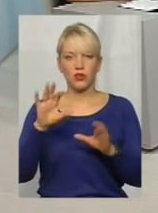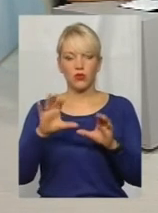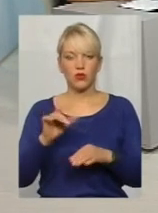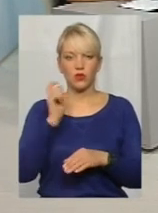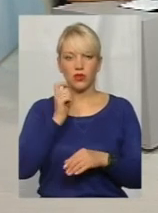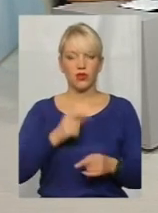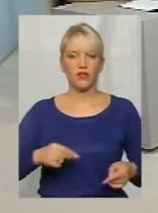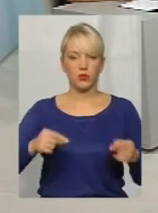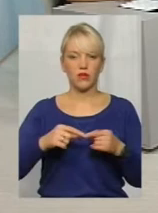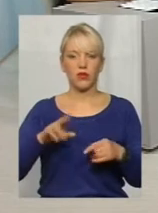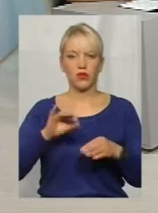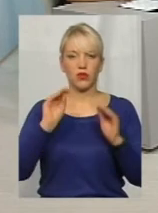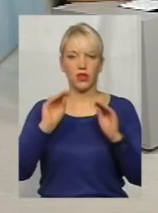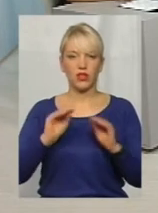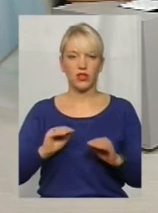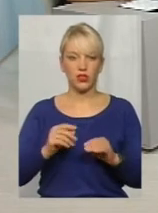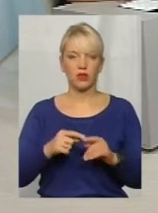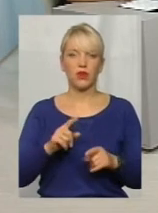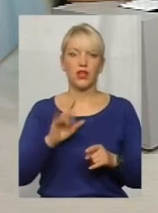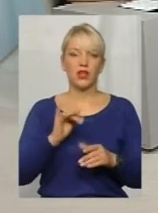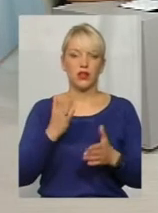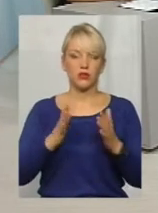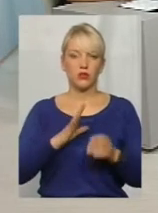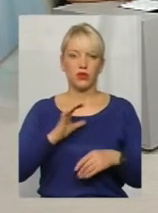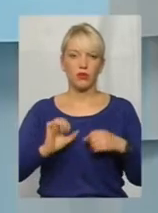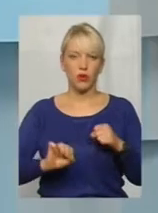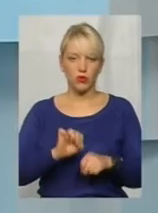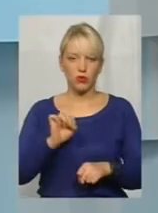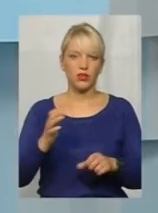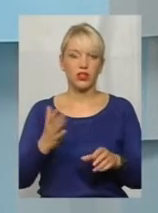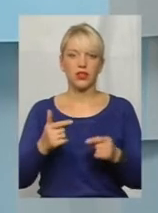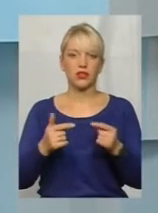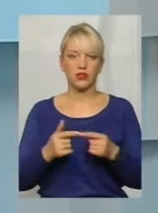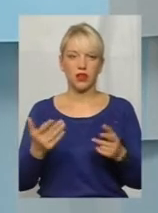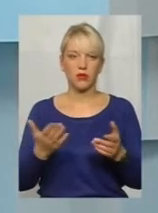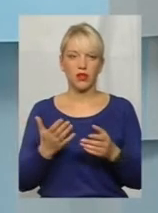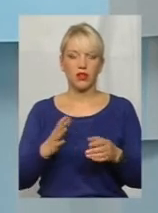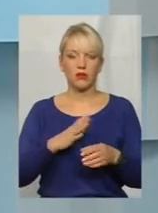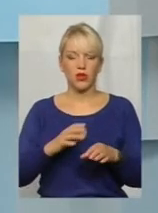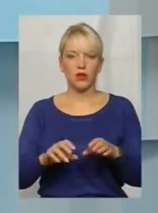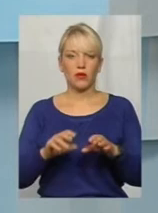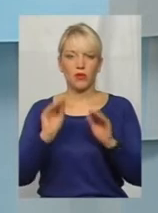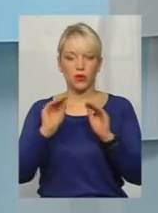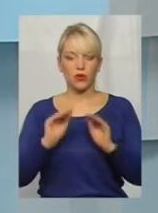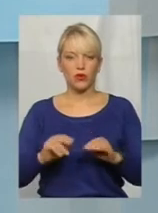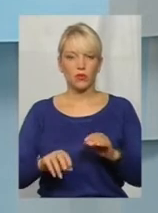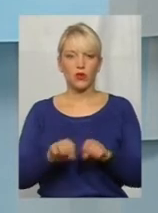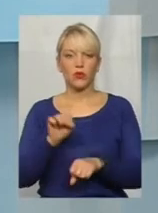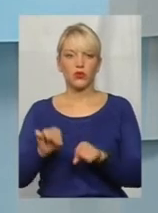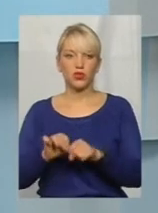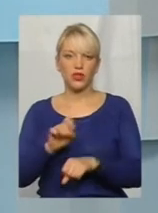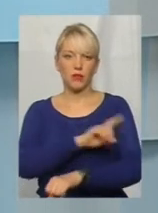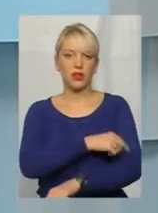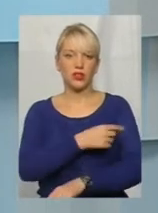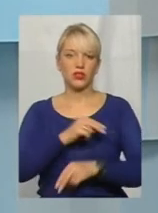до клінічних протоколів. Якщо були якісь порушення, то які саме? Які клінічні протоколи були порушені медичним працівником